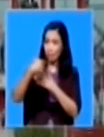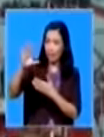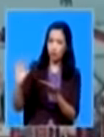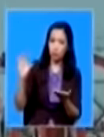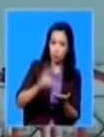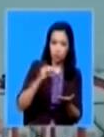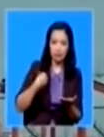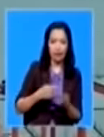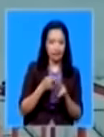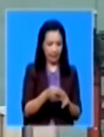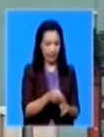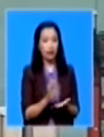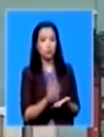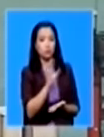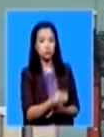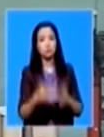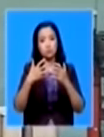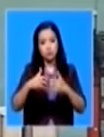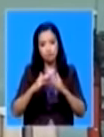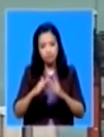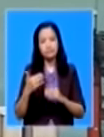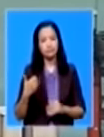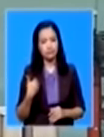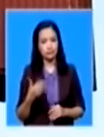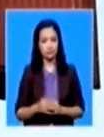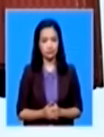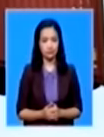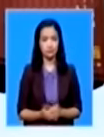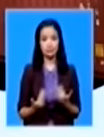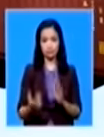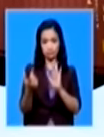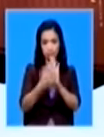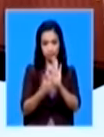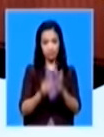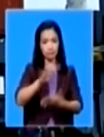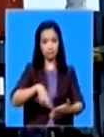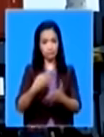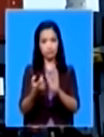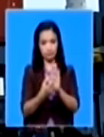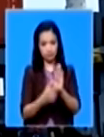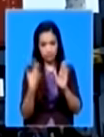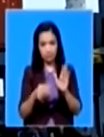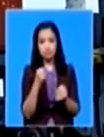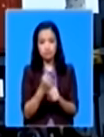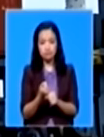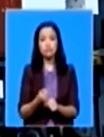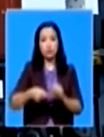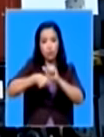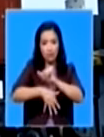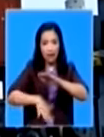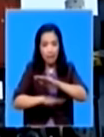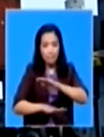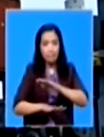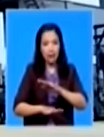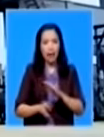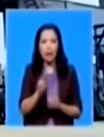ประเทศบ้างอุตสาหกรรมนะวันนี้เรากำหนดไว้ในแผนของเราคือเราทำลงทุนโครงสร้างพื้นฐานทุกระบบนะ